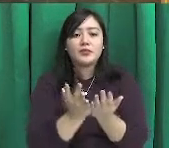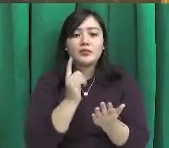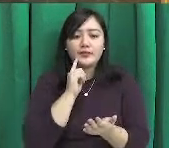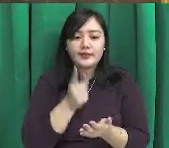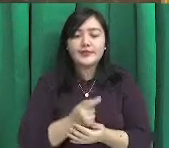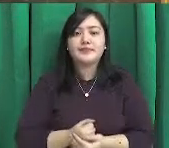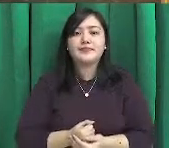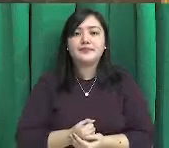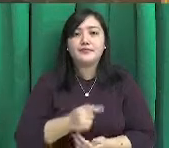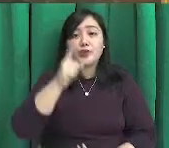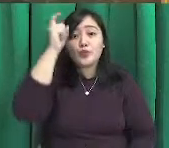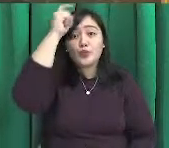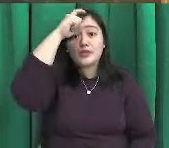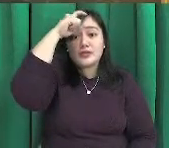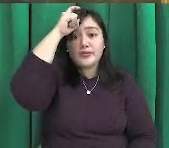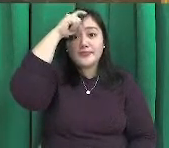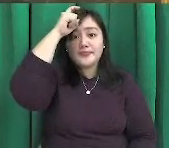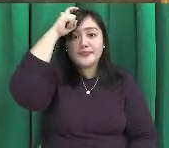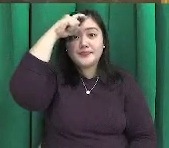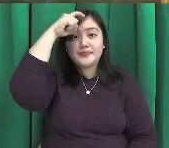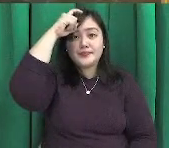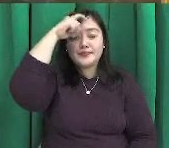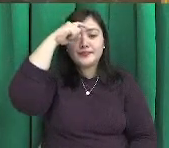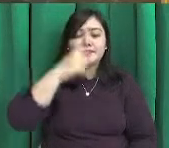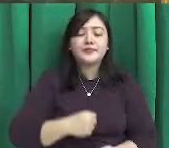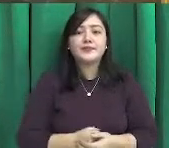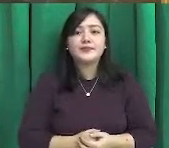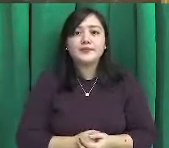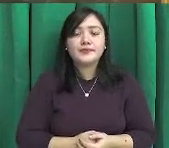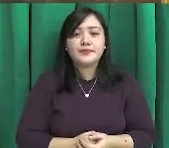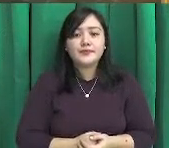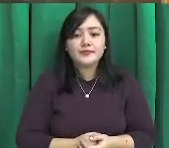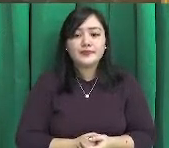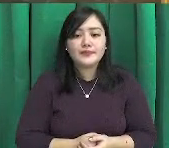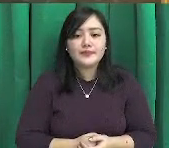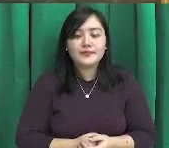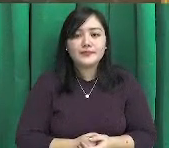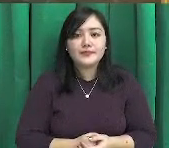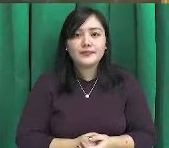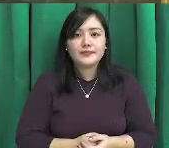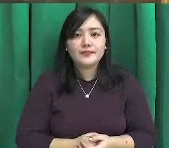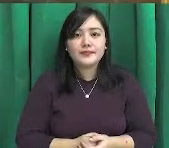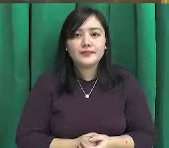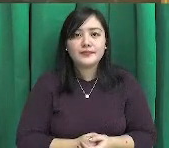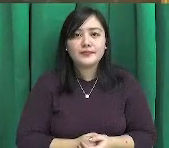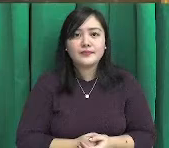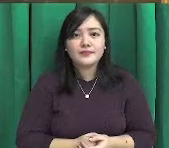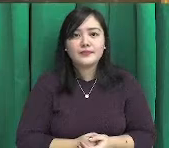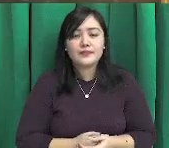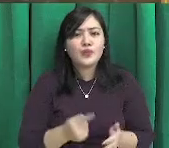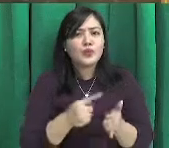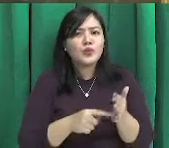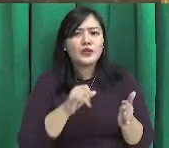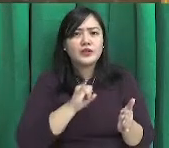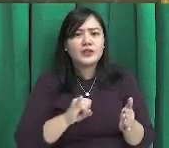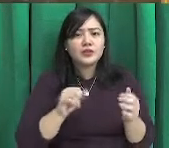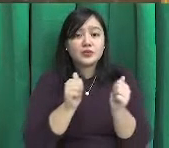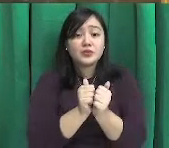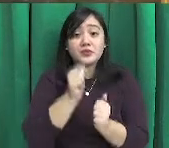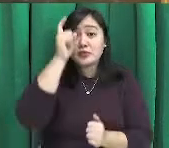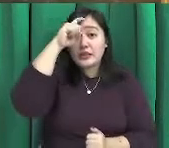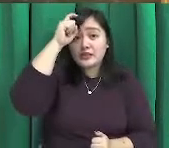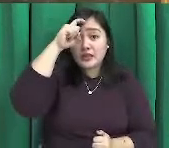Wisdom. Alright? Now, ano po, mga kapatid, ang kasama ng wisdom na binabanggit po rito?